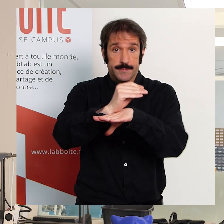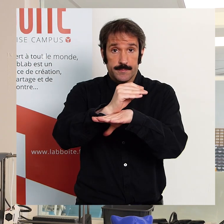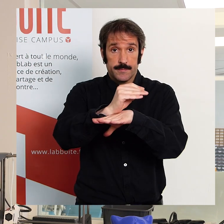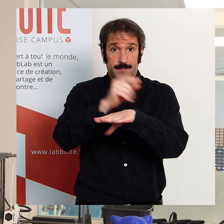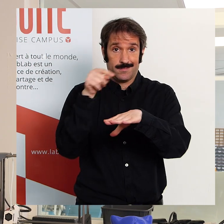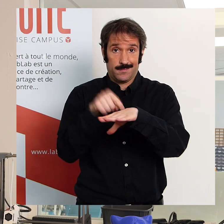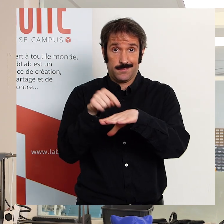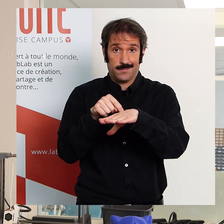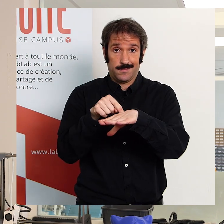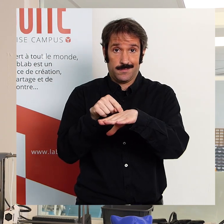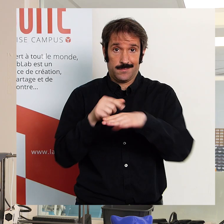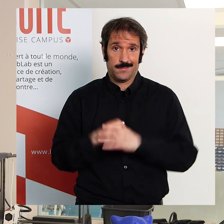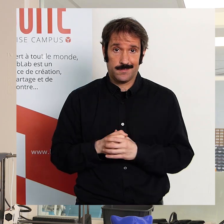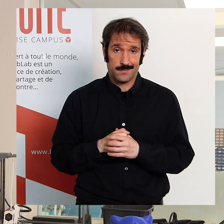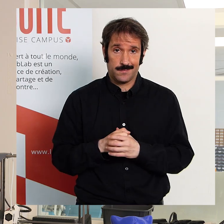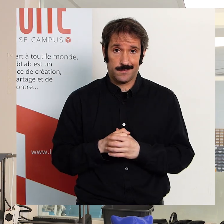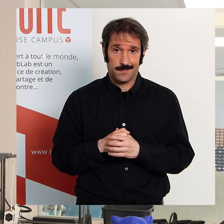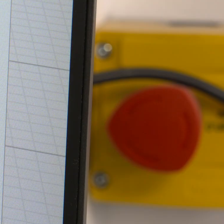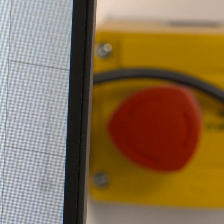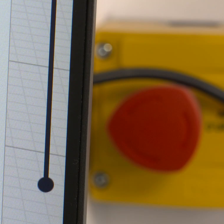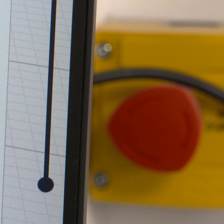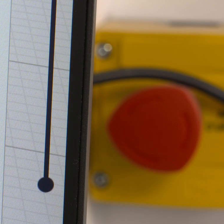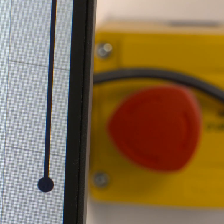modèle est posé dessus.